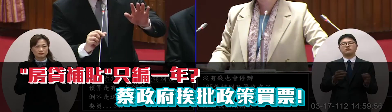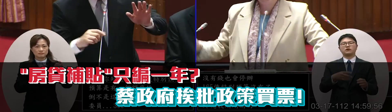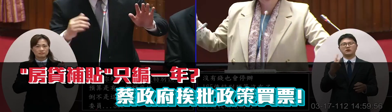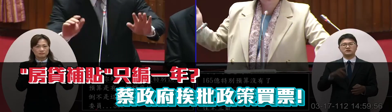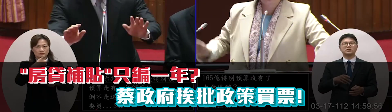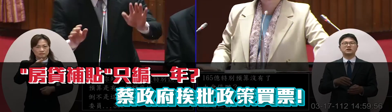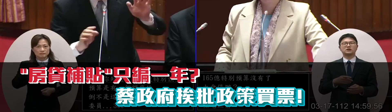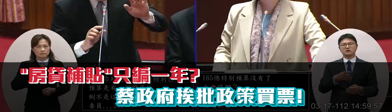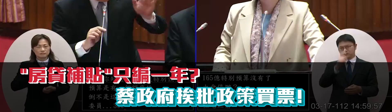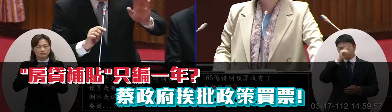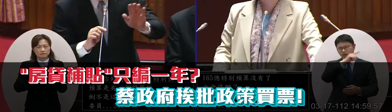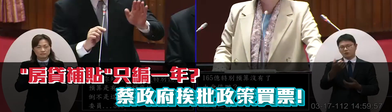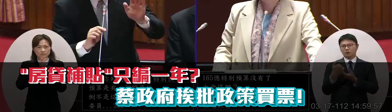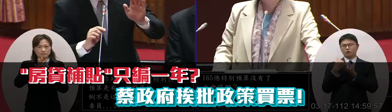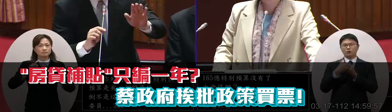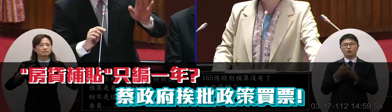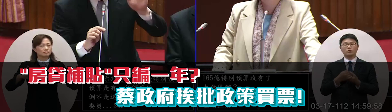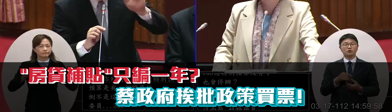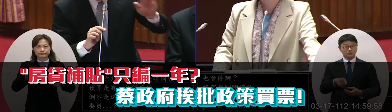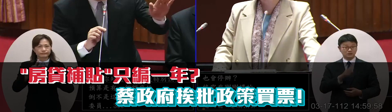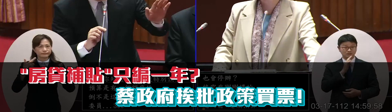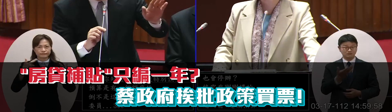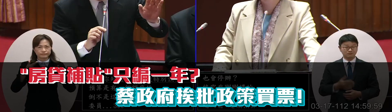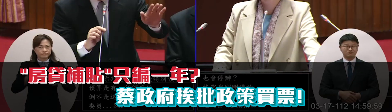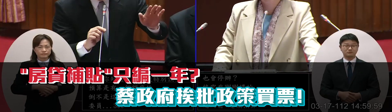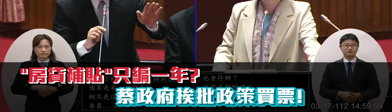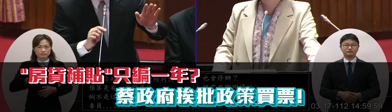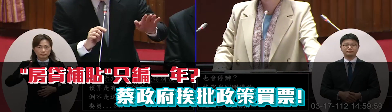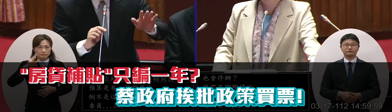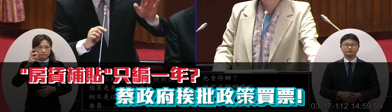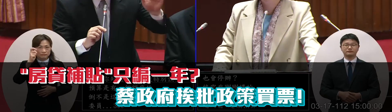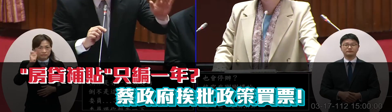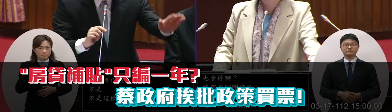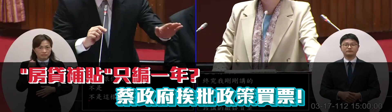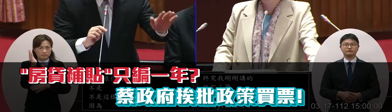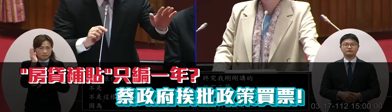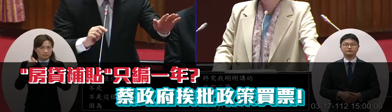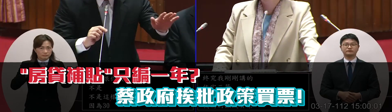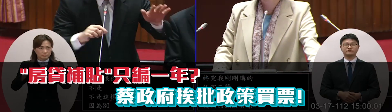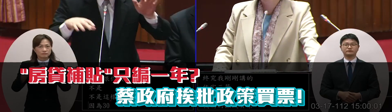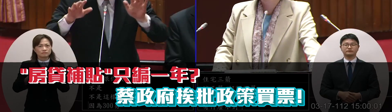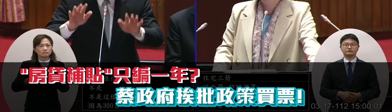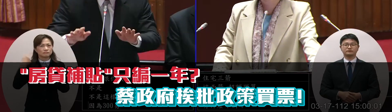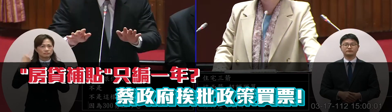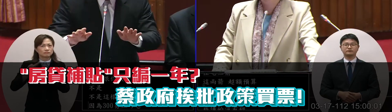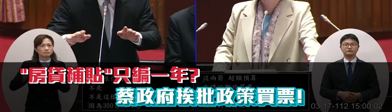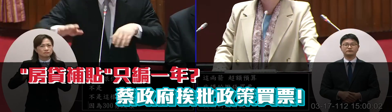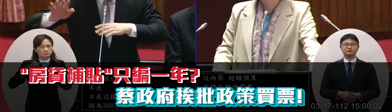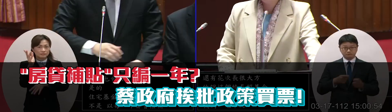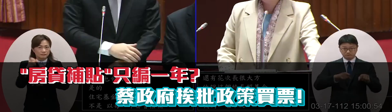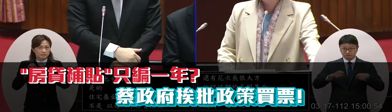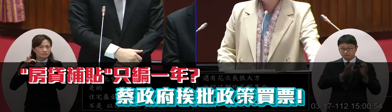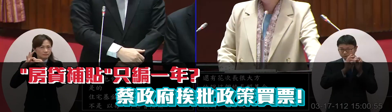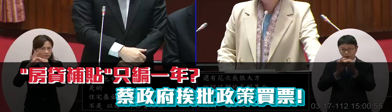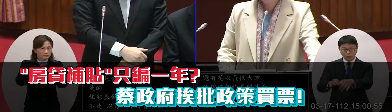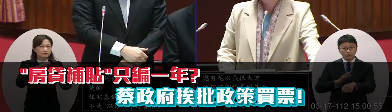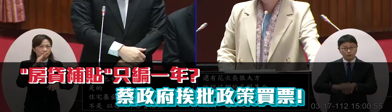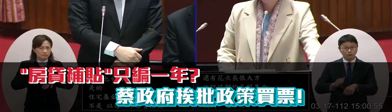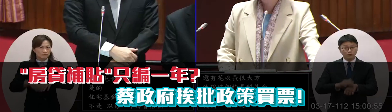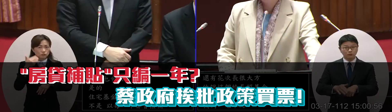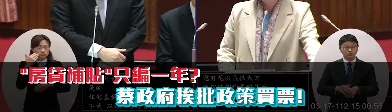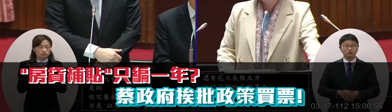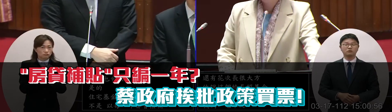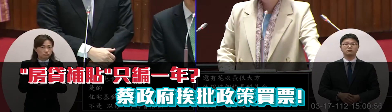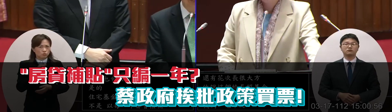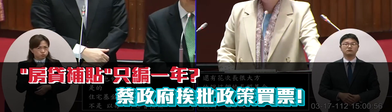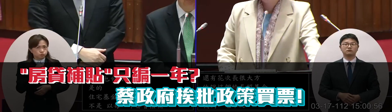你报告一下， 我讲的没有错。 不是这样子，因为300亿的政策呢是去年就已经有，那今年继续。 我们评估有需要，我